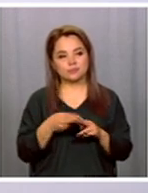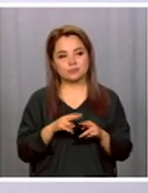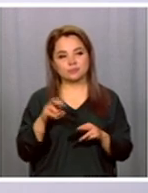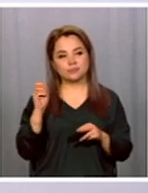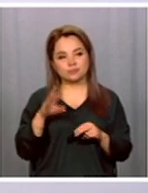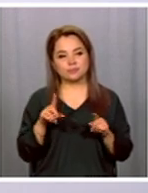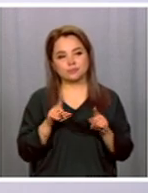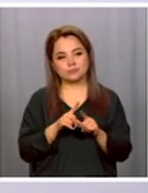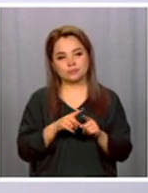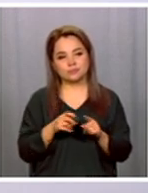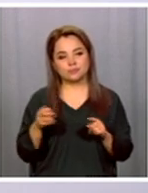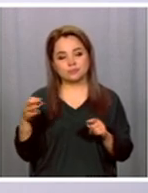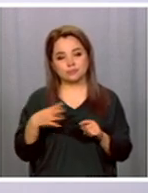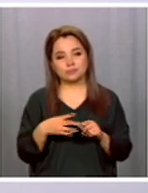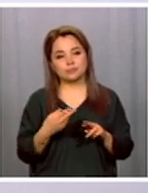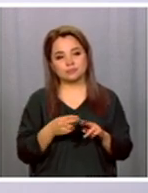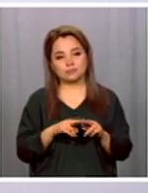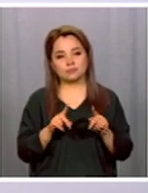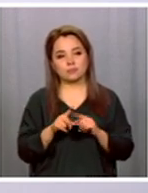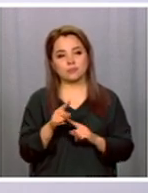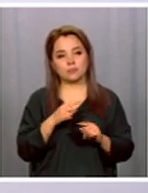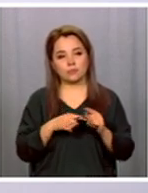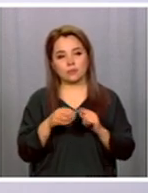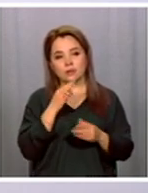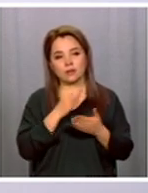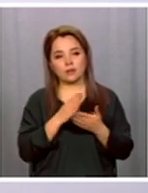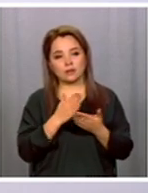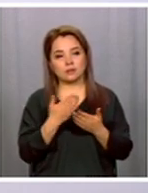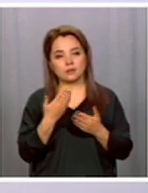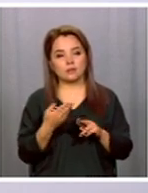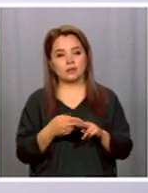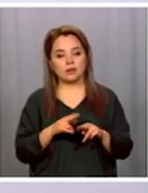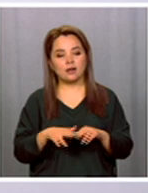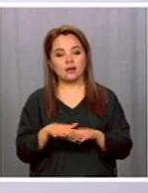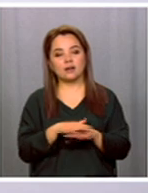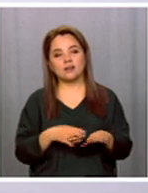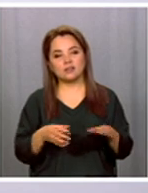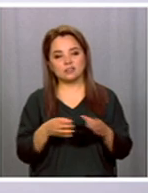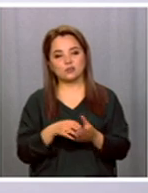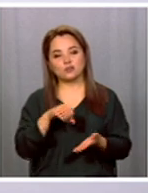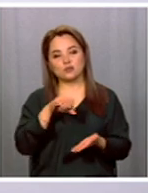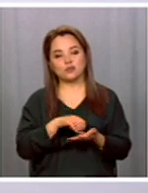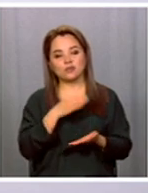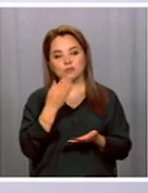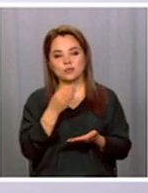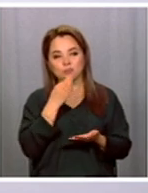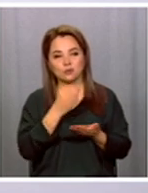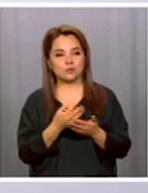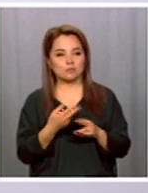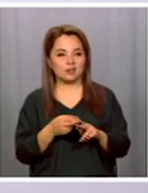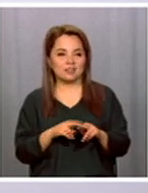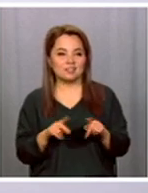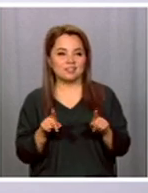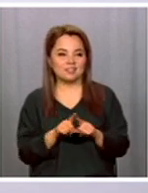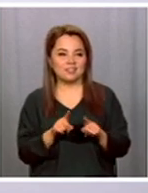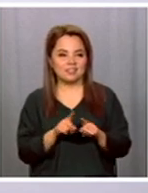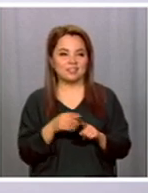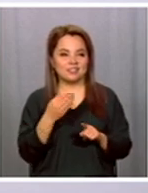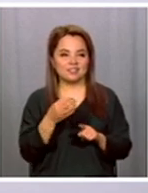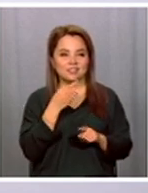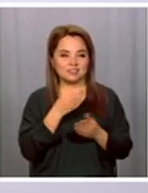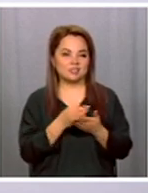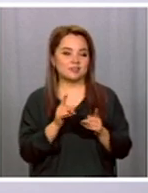қайтадан шағылдырған кезде, онда біздің мына үш сәуленің біріккен жерінен дененің кескінін алады екенбіз. Енді